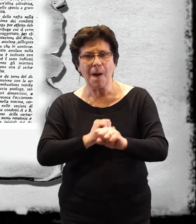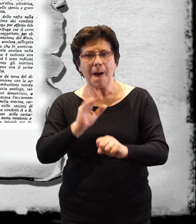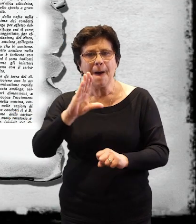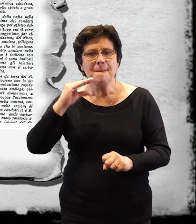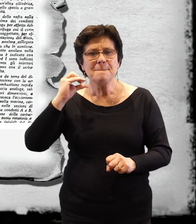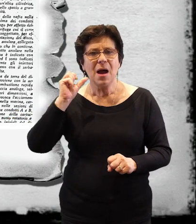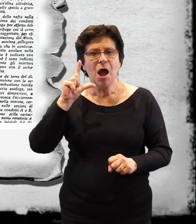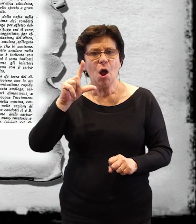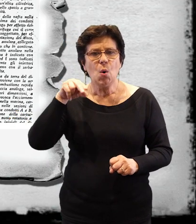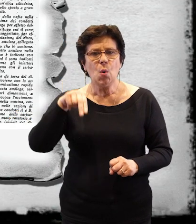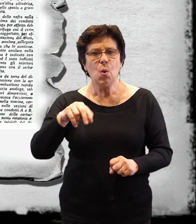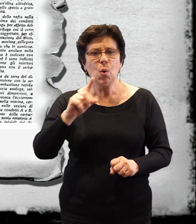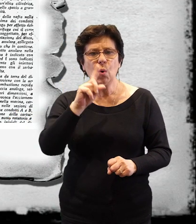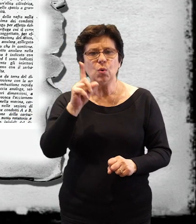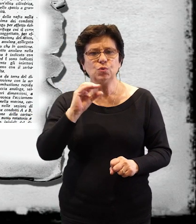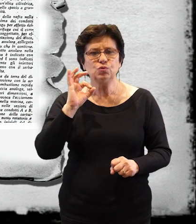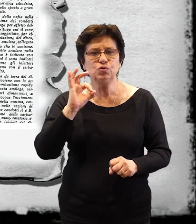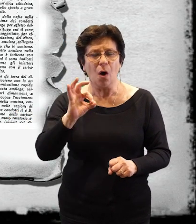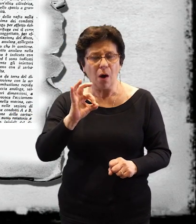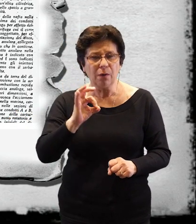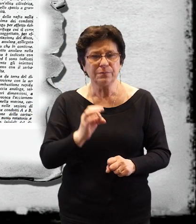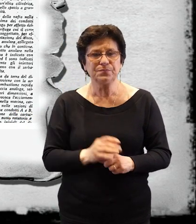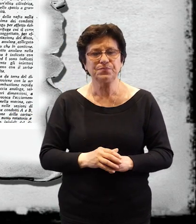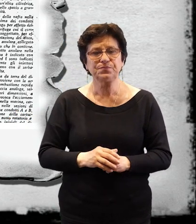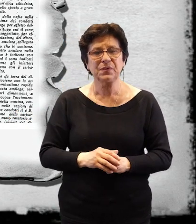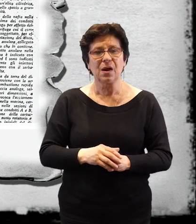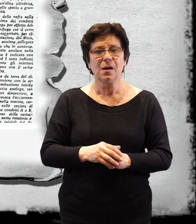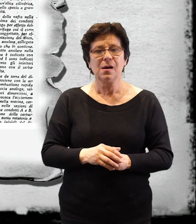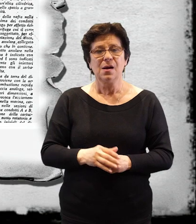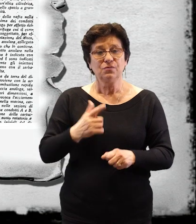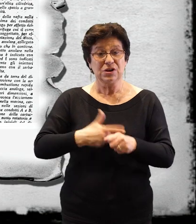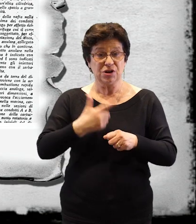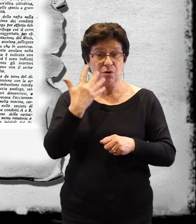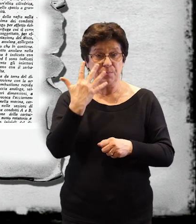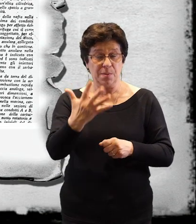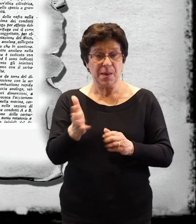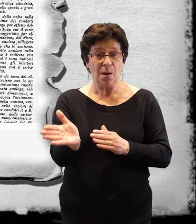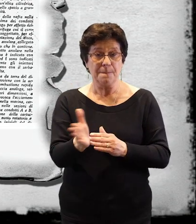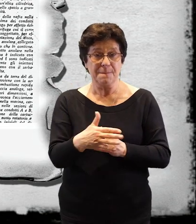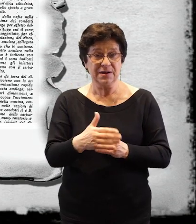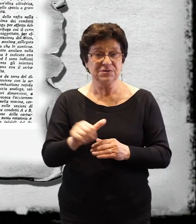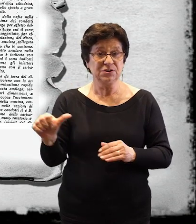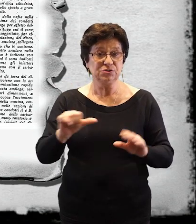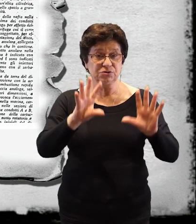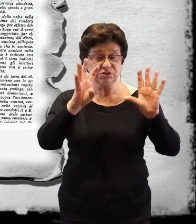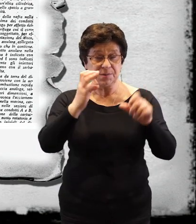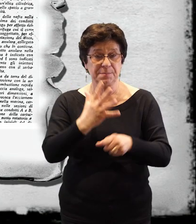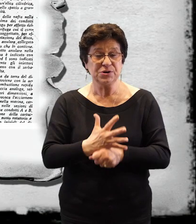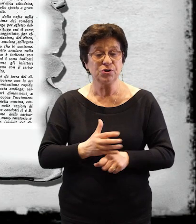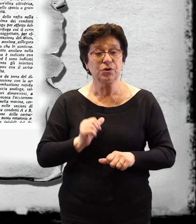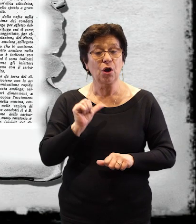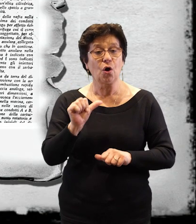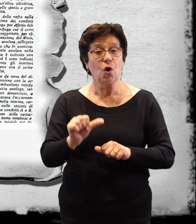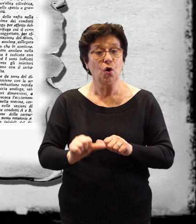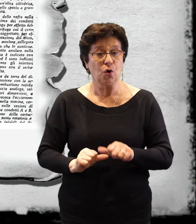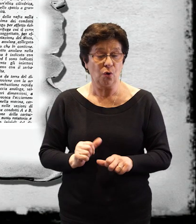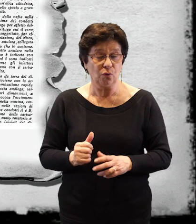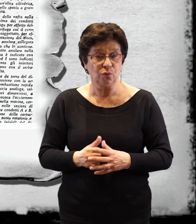marca 1950 roku pojawia się Giuseppe Belluso, czyli nagle się okazuje, że to nie